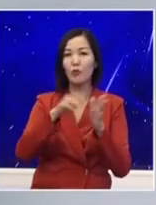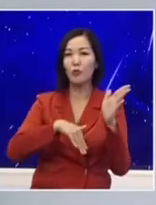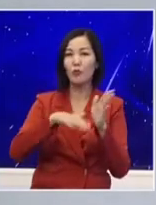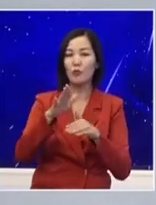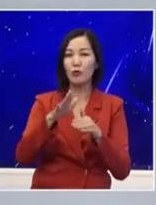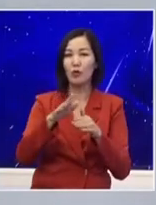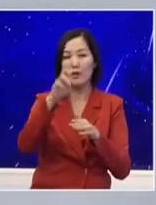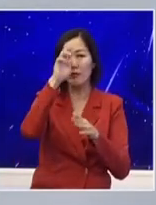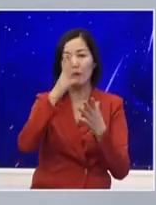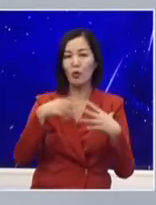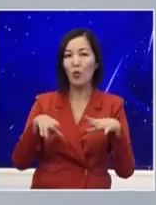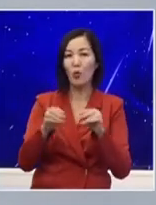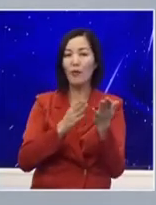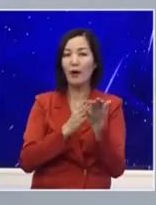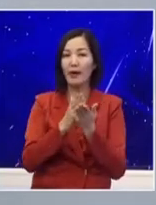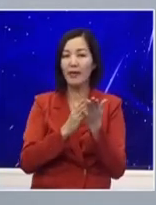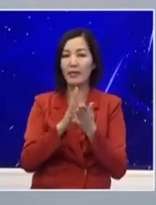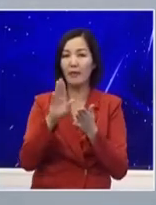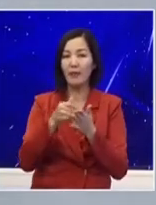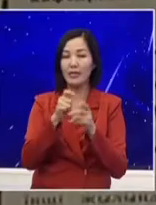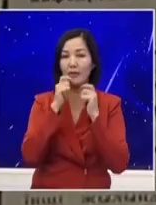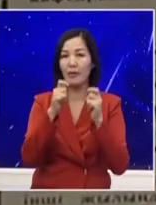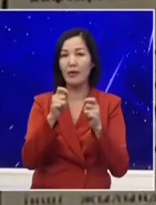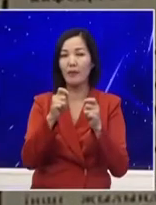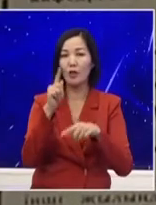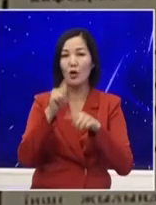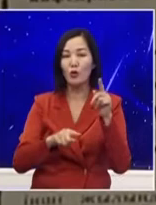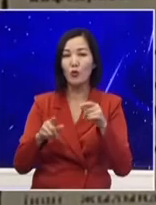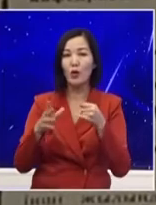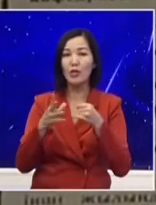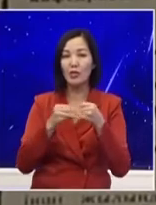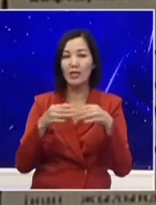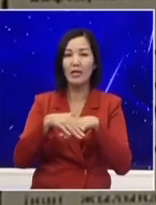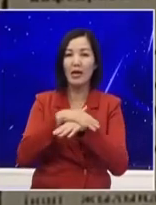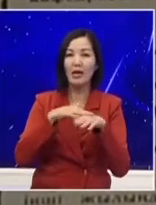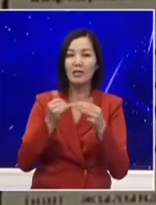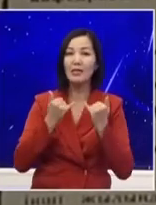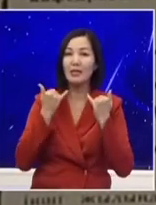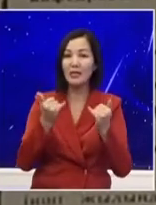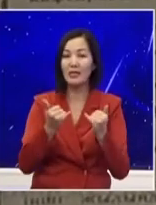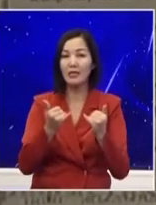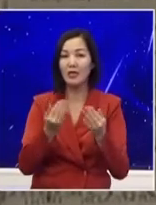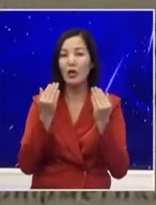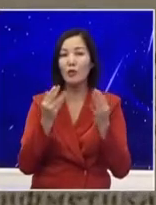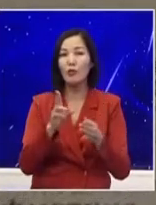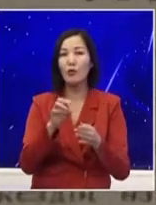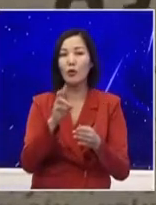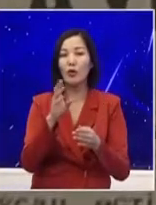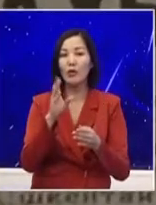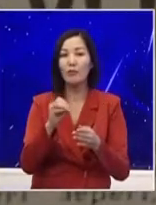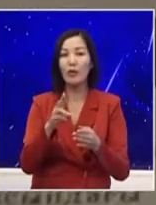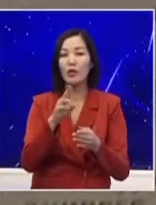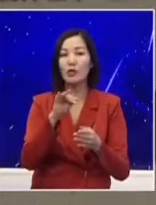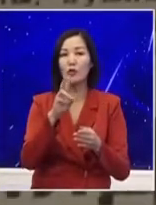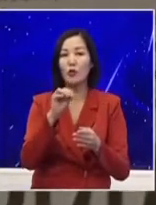қоғам қайраткері атанды. Басты марапат туған жердің ықыласы. Бүгінде кіндік қаны тамған Күреңбел өңірі Жомарт